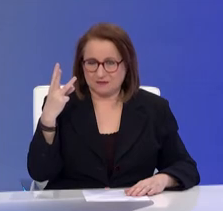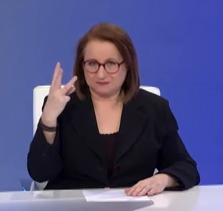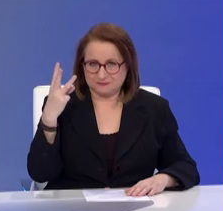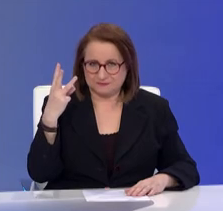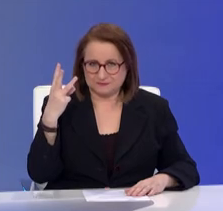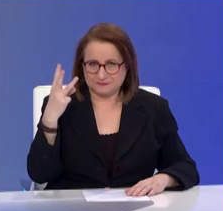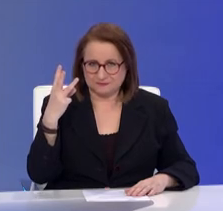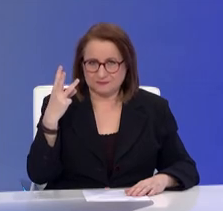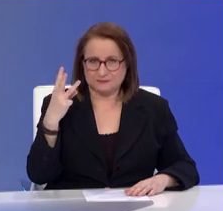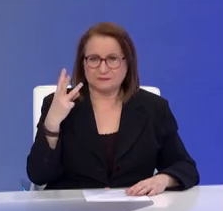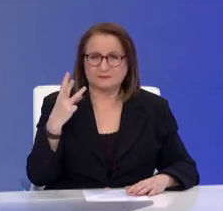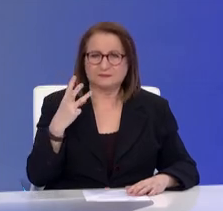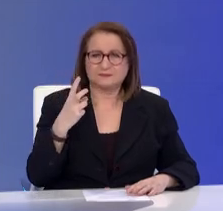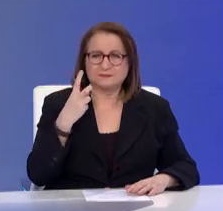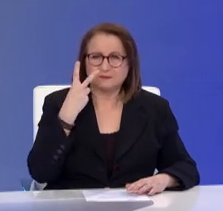1823, δύο